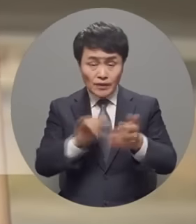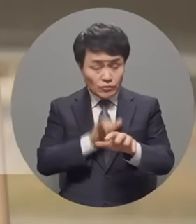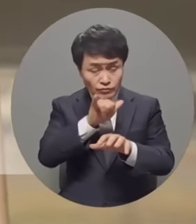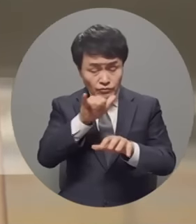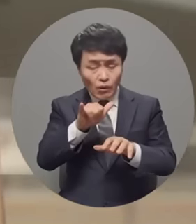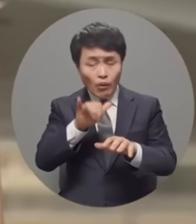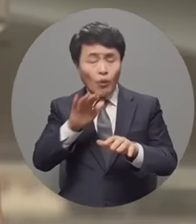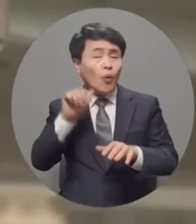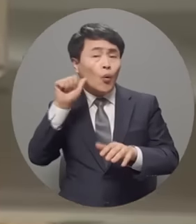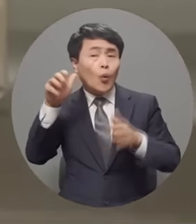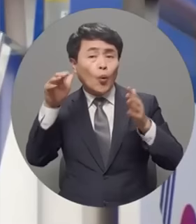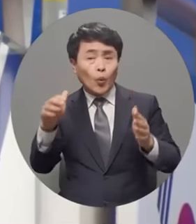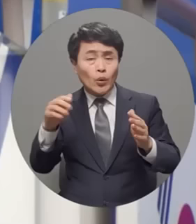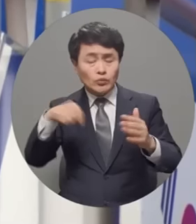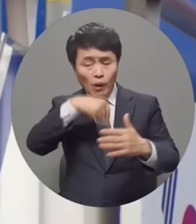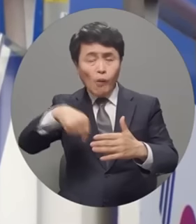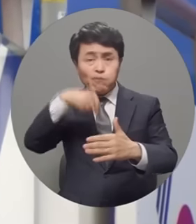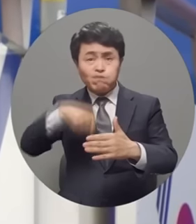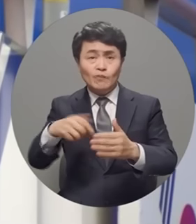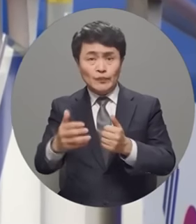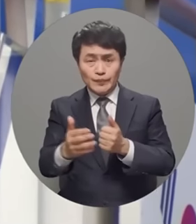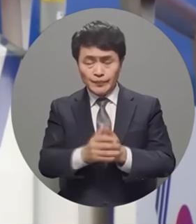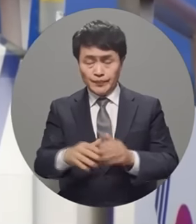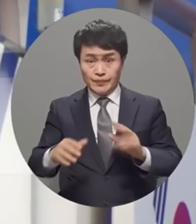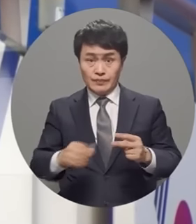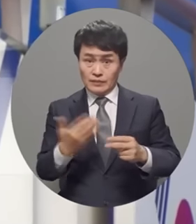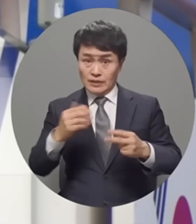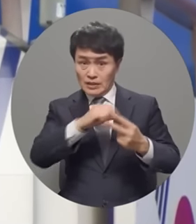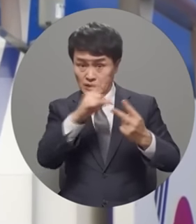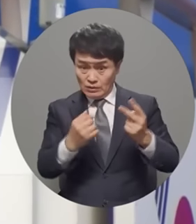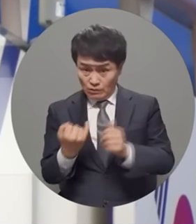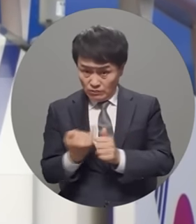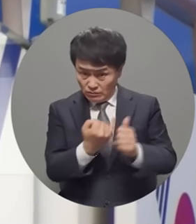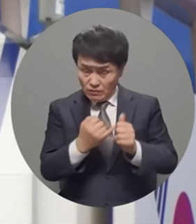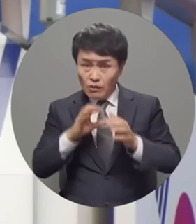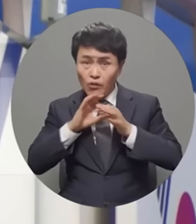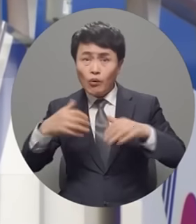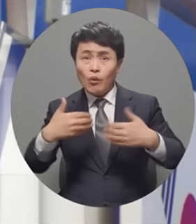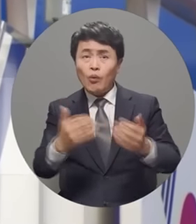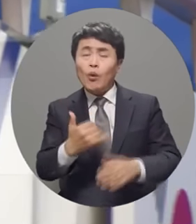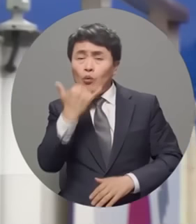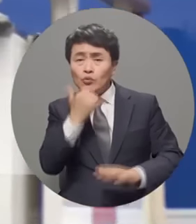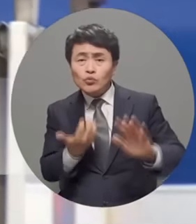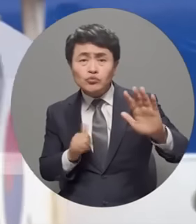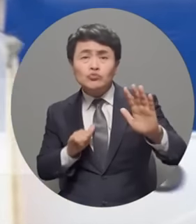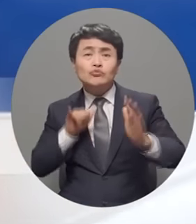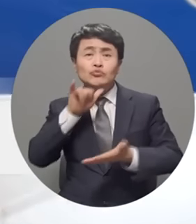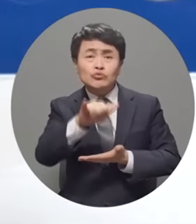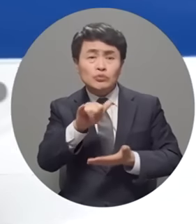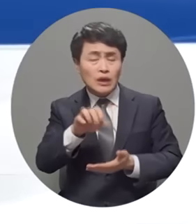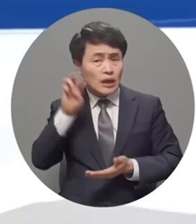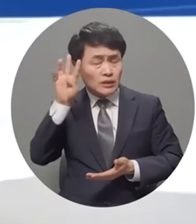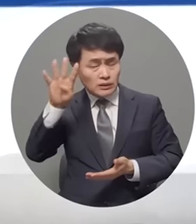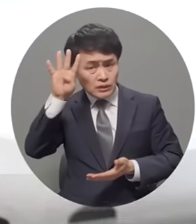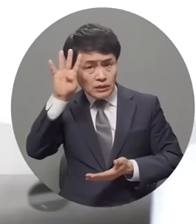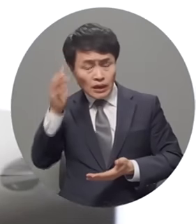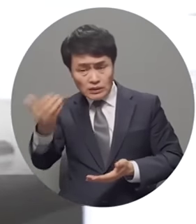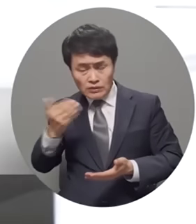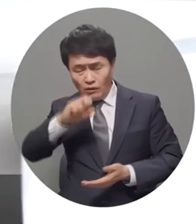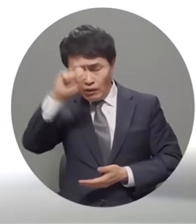않고 있습니다. 지난 2월 김 여사의 동행 여부가 관심사였던 독일 순방은 나흘 전 갑자기